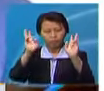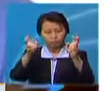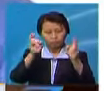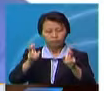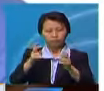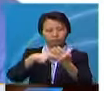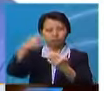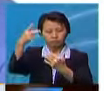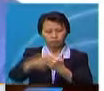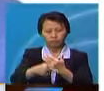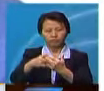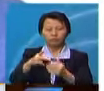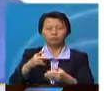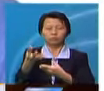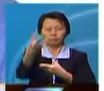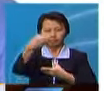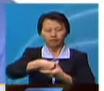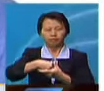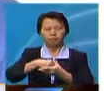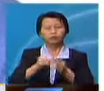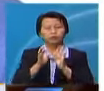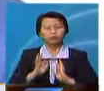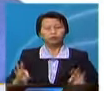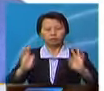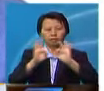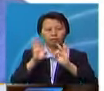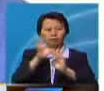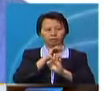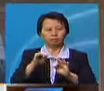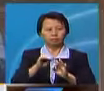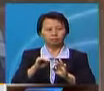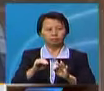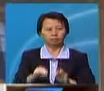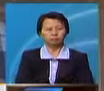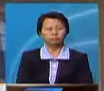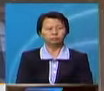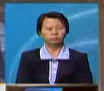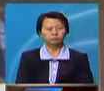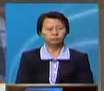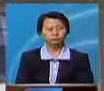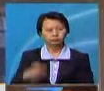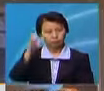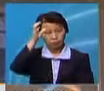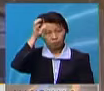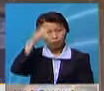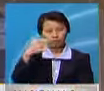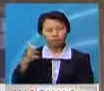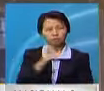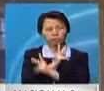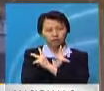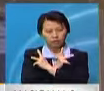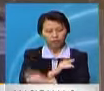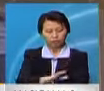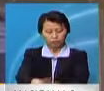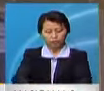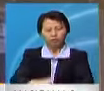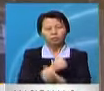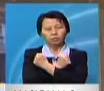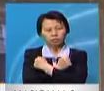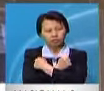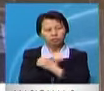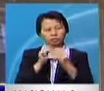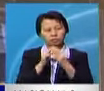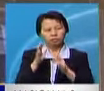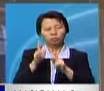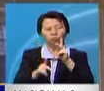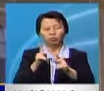agenda-agenda yang membabitkan kepimpinan dan juga pentadbiran. Konsep dia kasih kepada kanak-kanak, sayang pada orang muda dan hormat